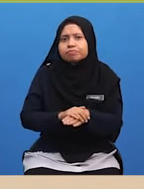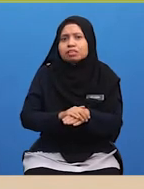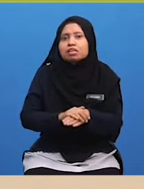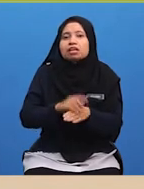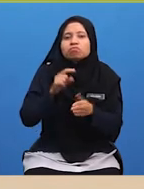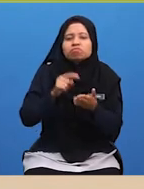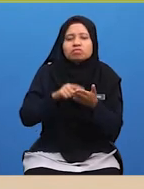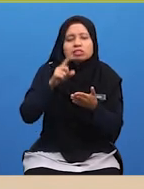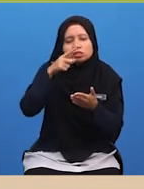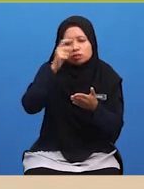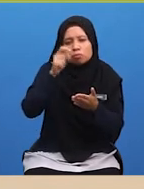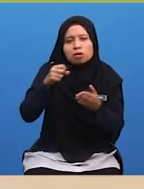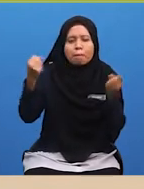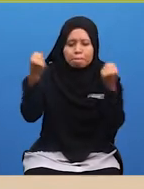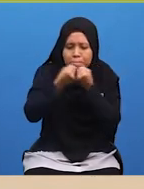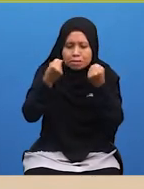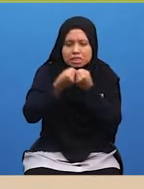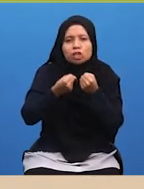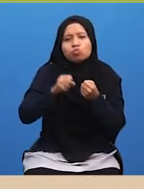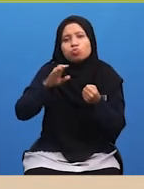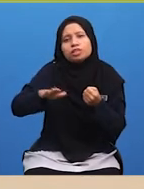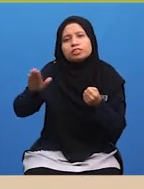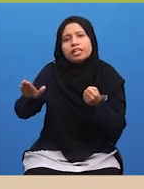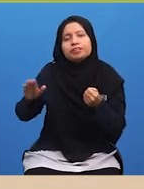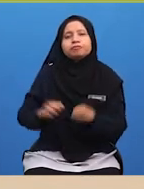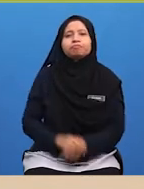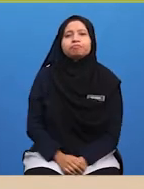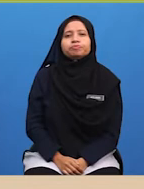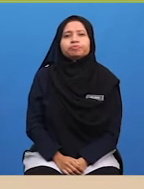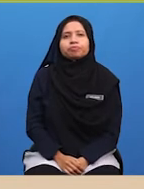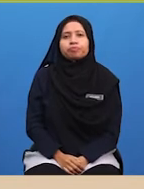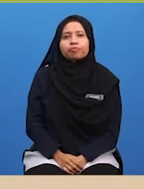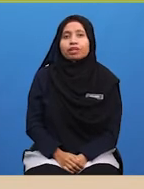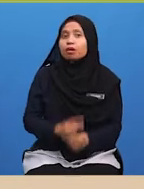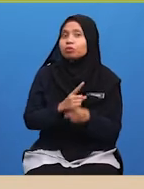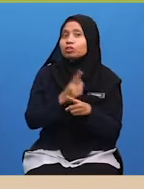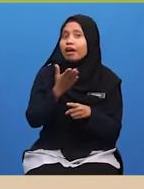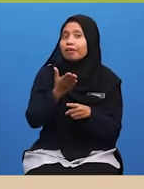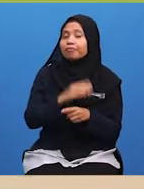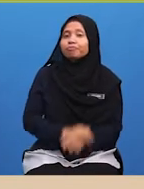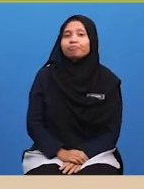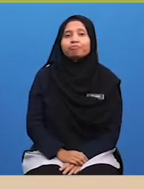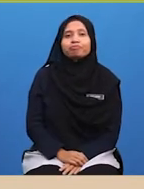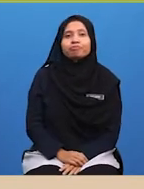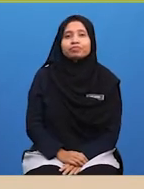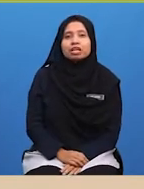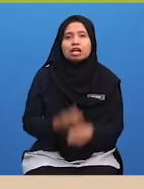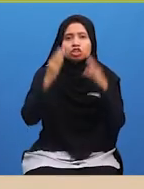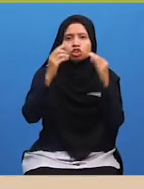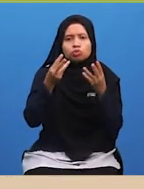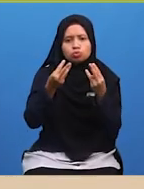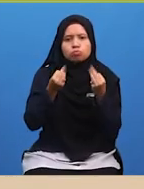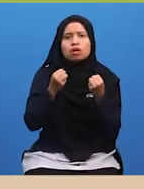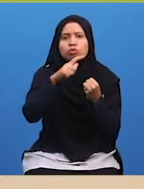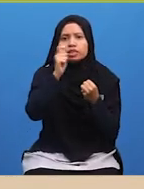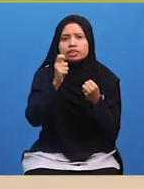Ini pasti menimbulkan pertengkaran dan pergaduhan. Betul tak? Cikgu nak